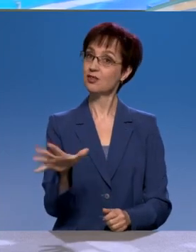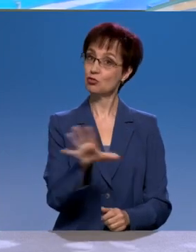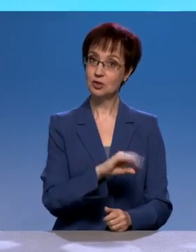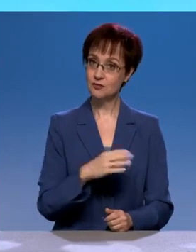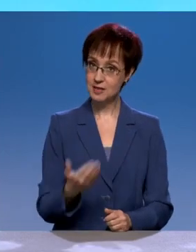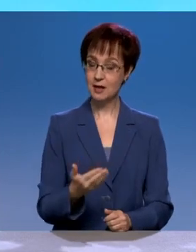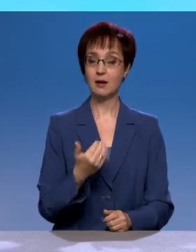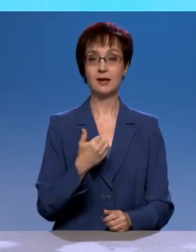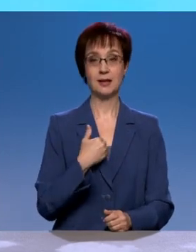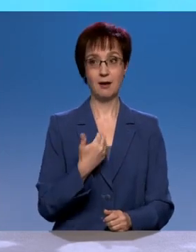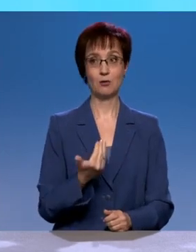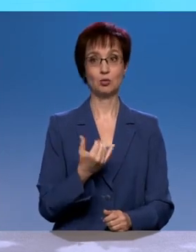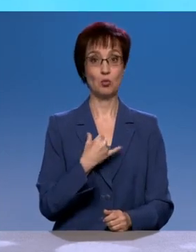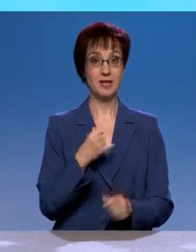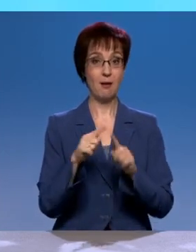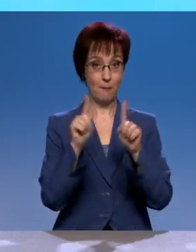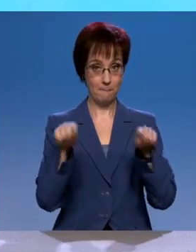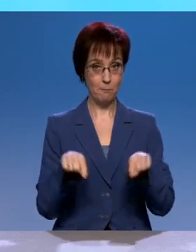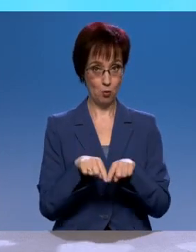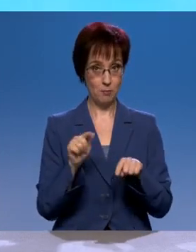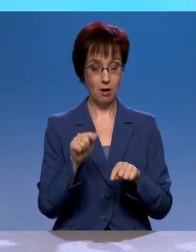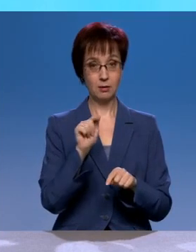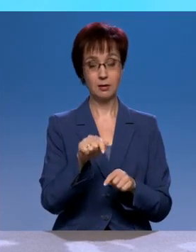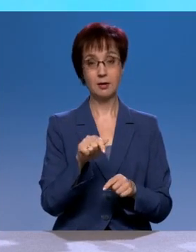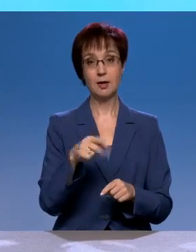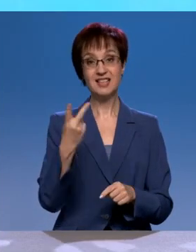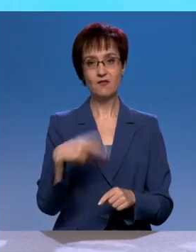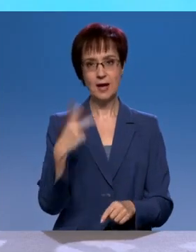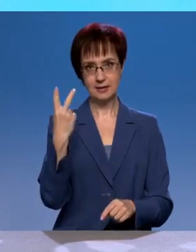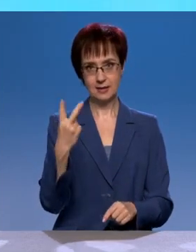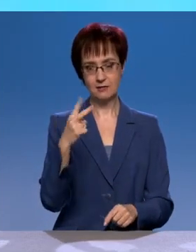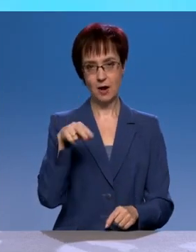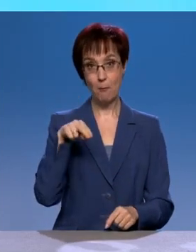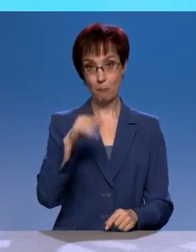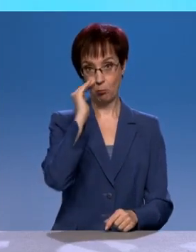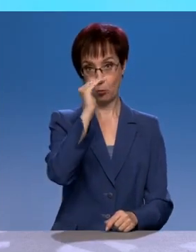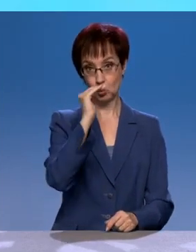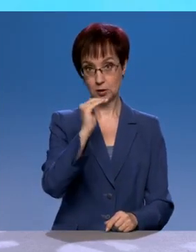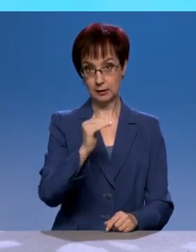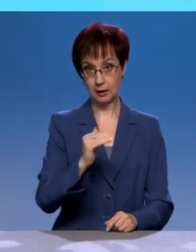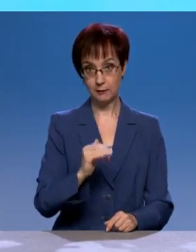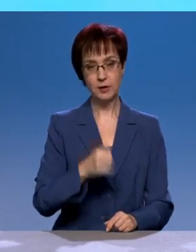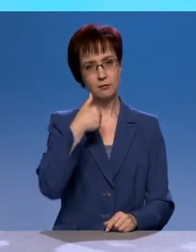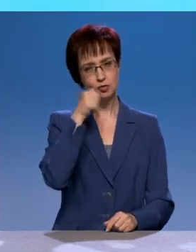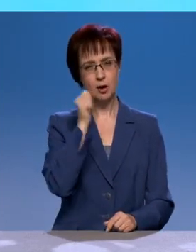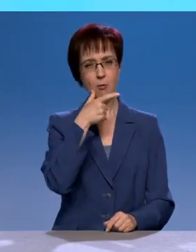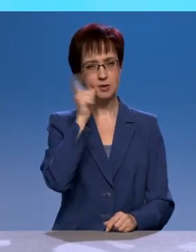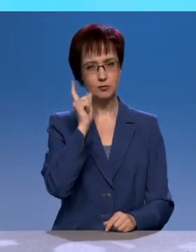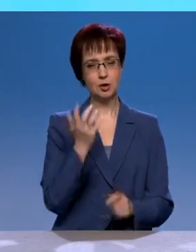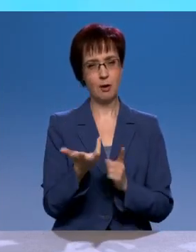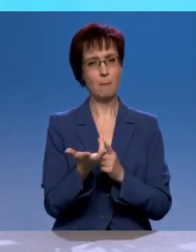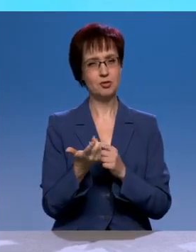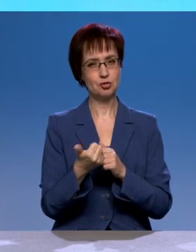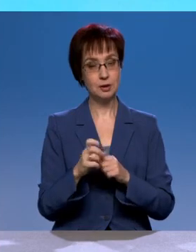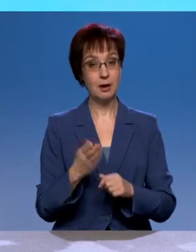Листок бумаги с собой. Вот тут 22 пункта мы за вчера, позавчера насчитали. Это, собственно, те темы, которые вы,